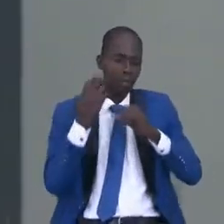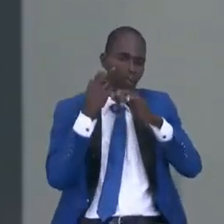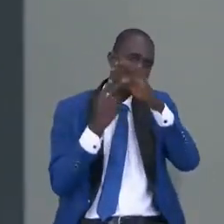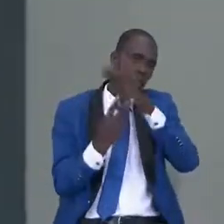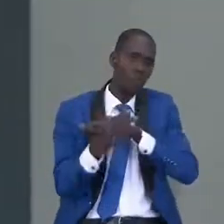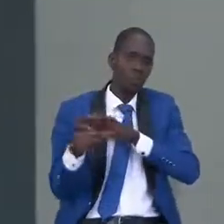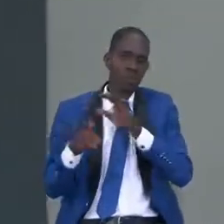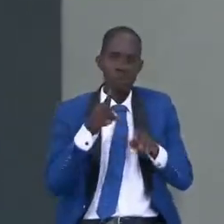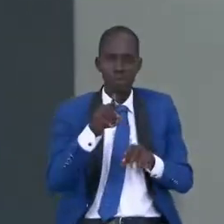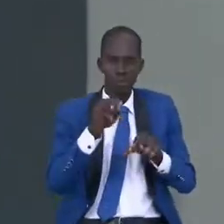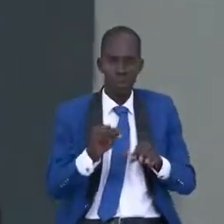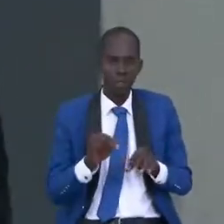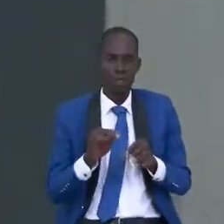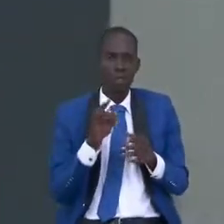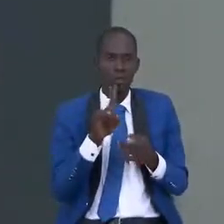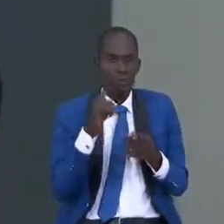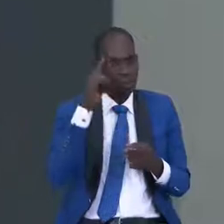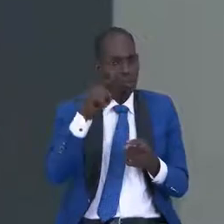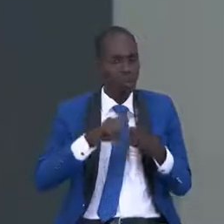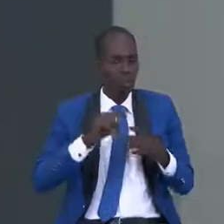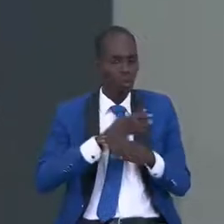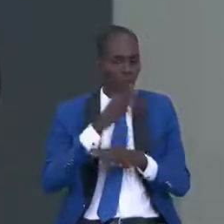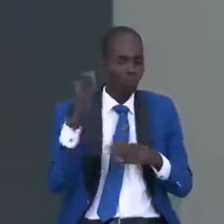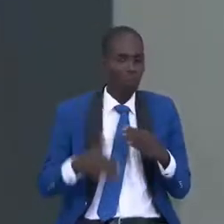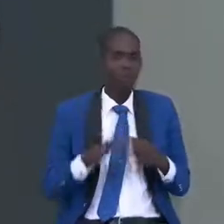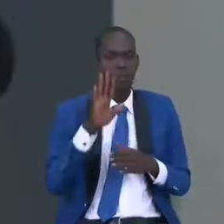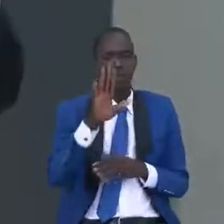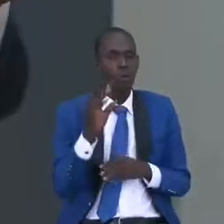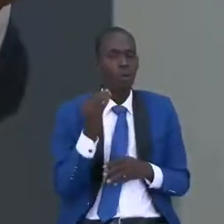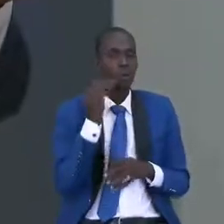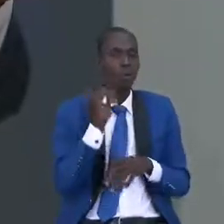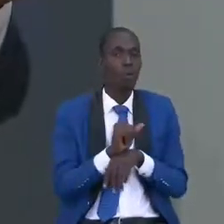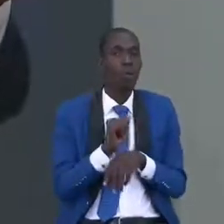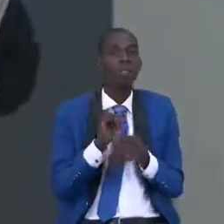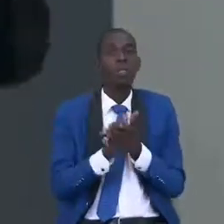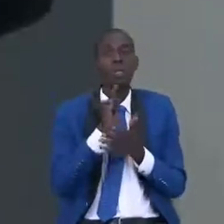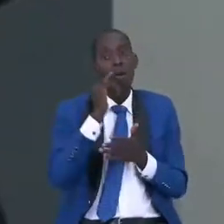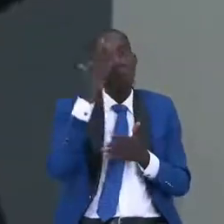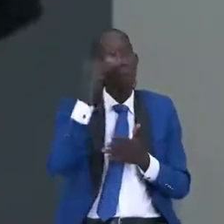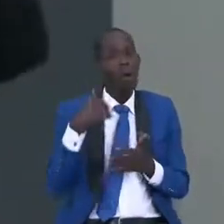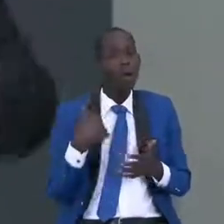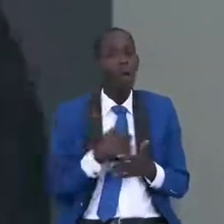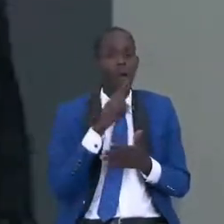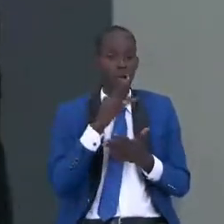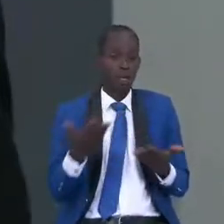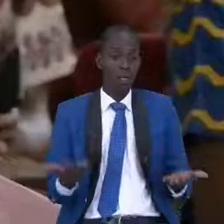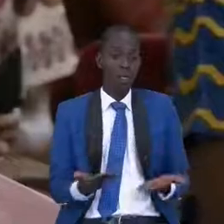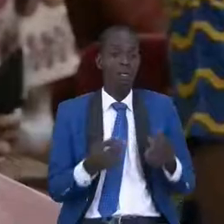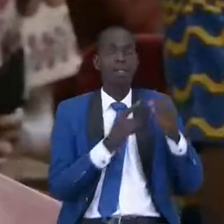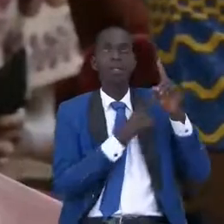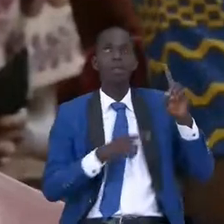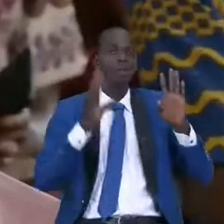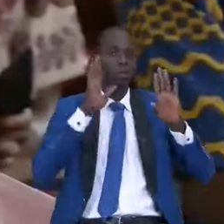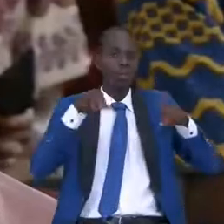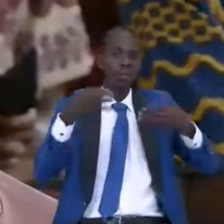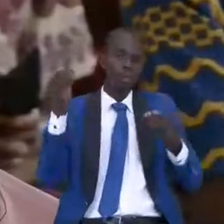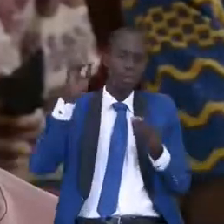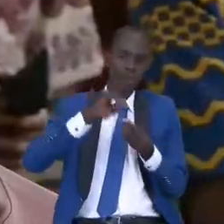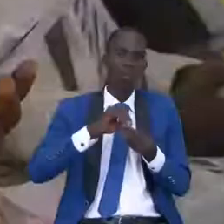a-t-il besoin afin d'achever son devoir? C'est pourquoi nous sommes là. Le Seigneur te donnera la force qui